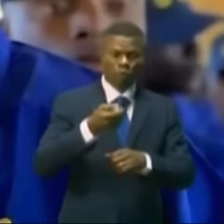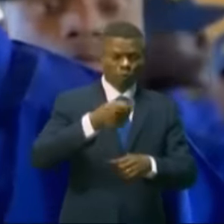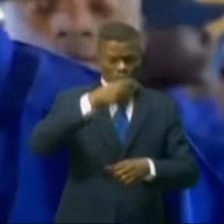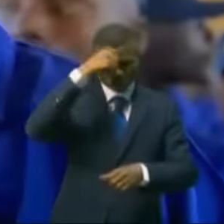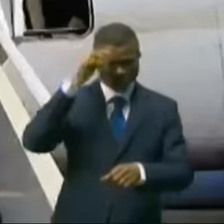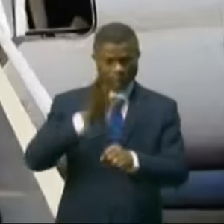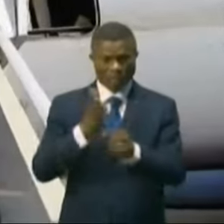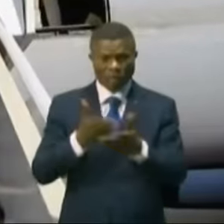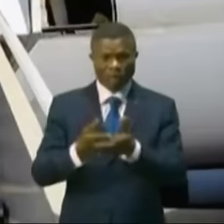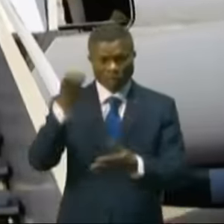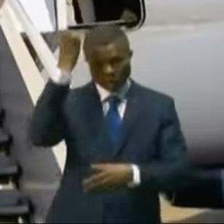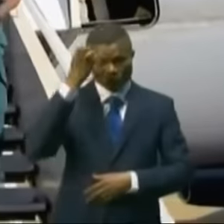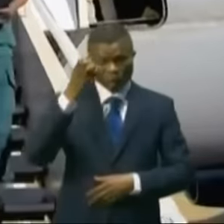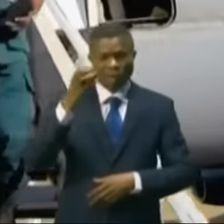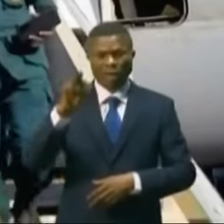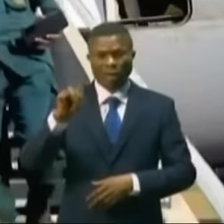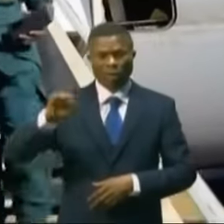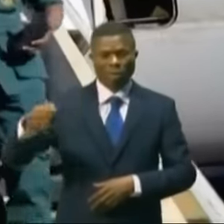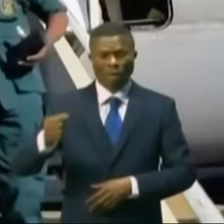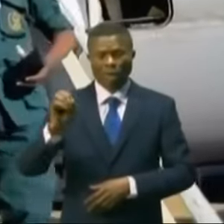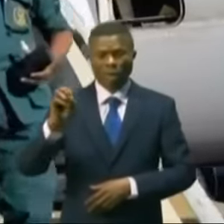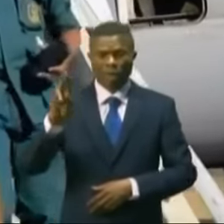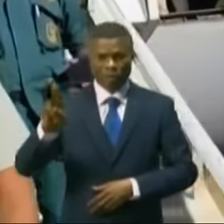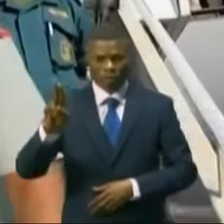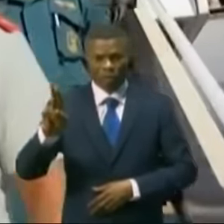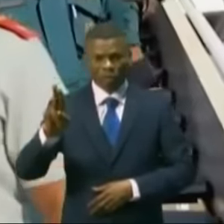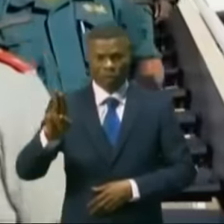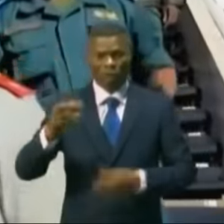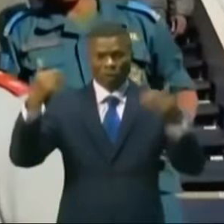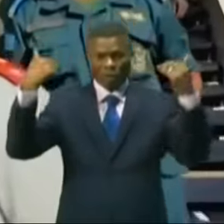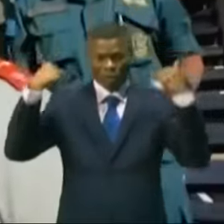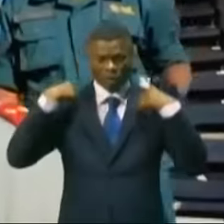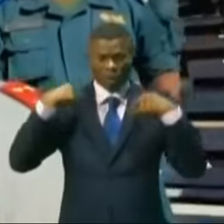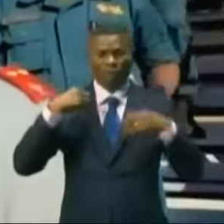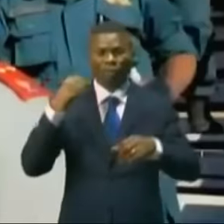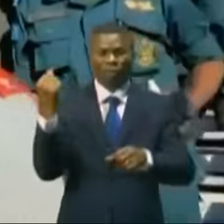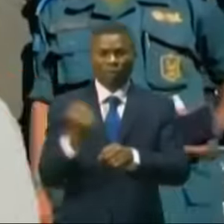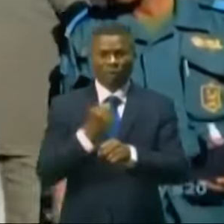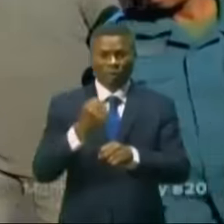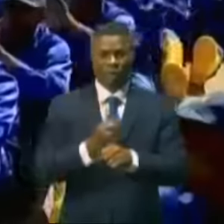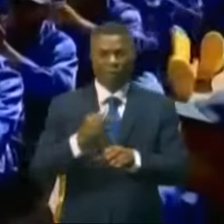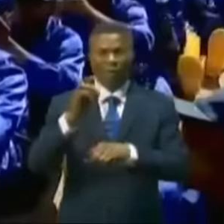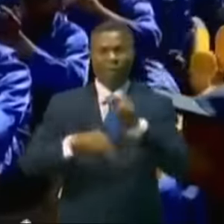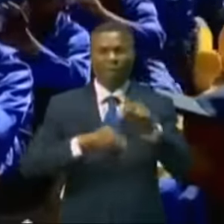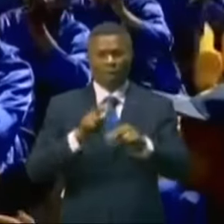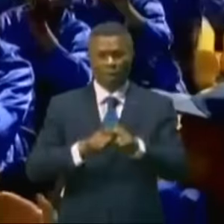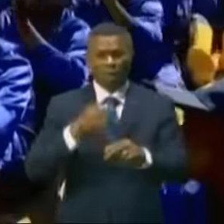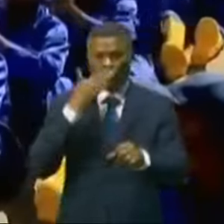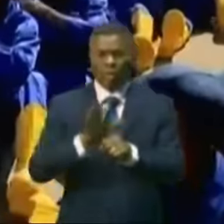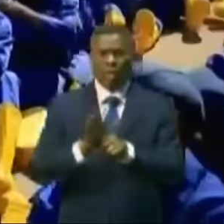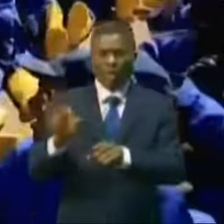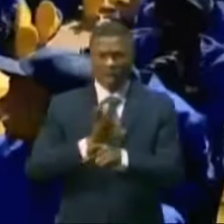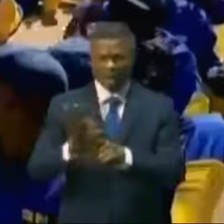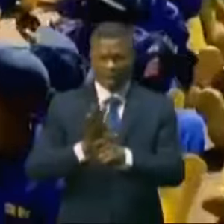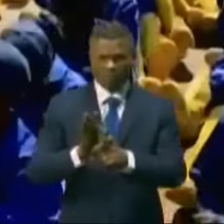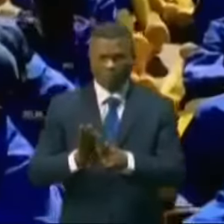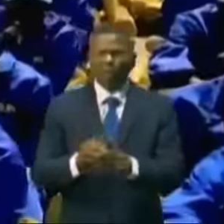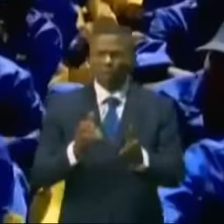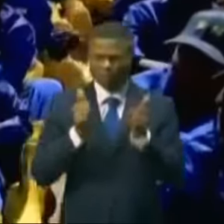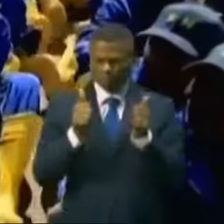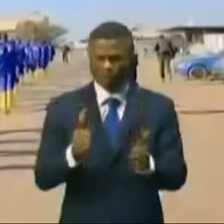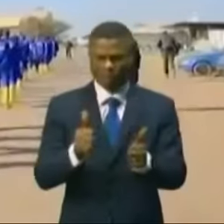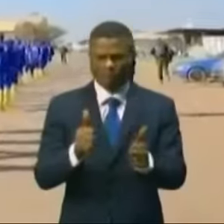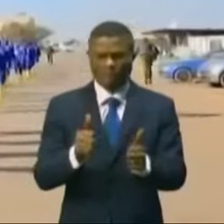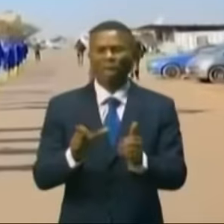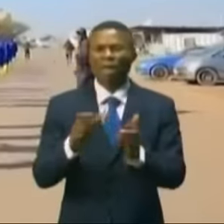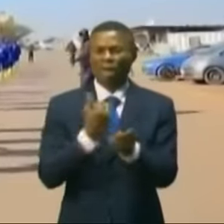Le général-major Jean-Pierre Kasongo Kabwik, commandant du service national, rassure, la formation s'est faite dans les normes et